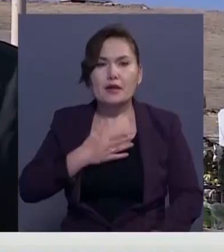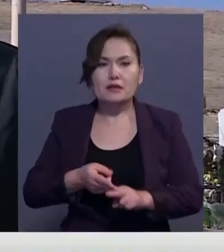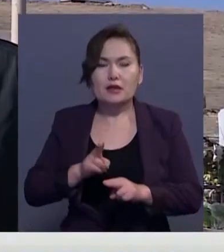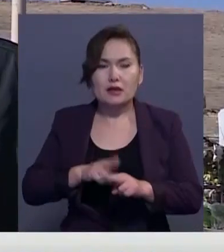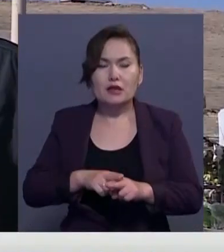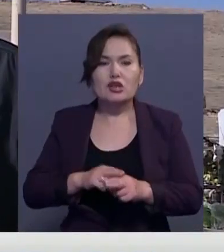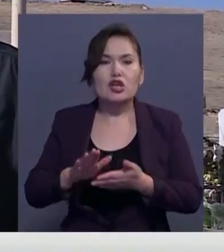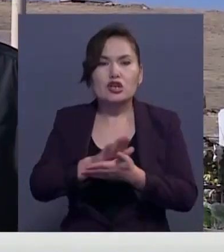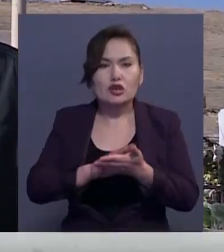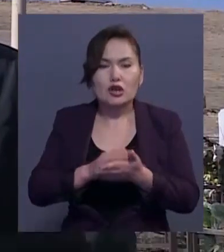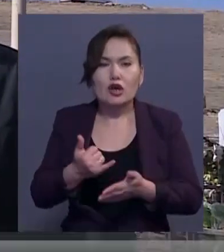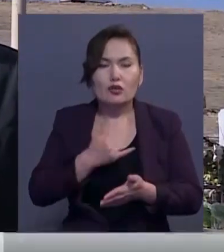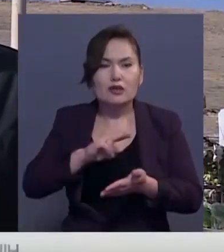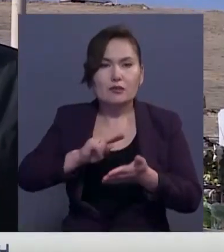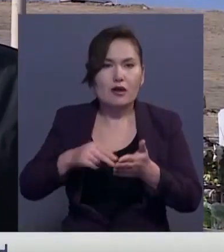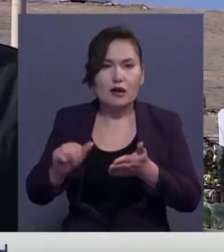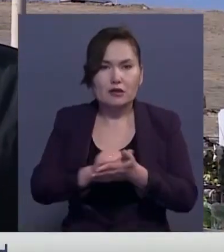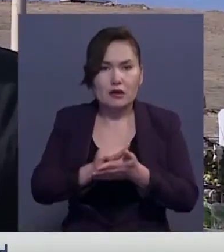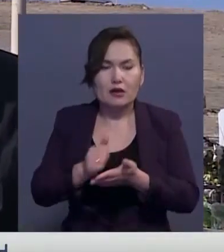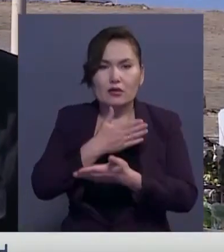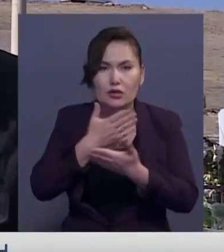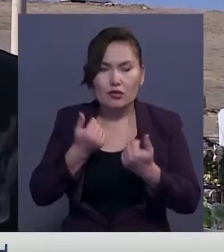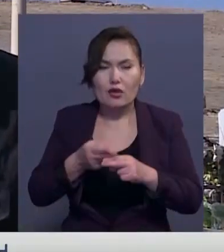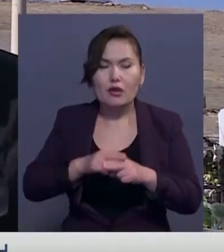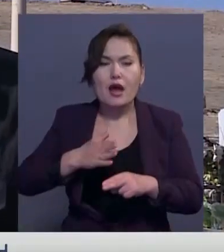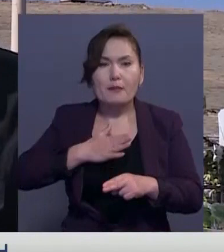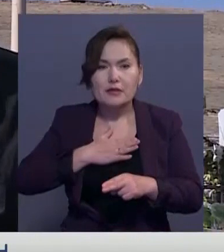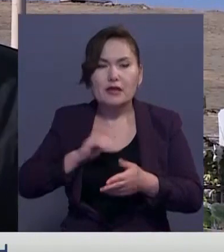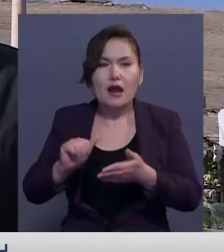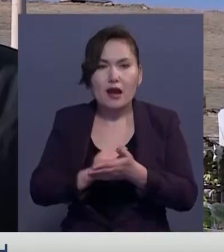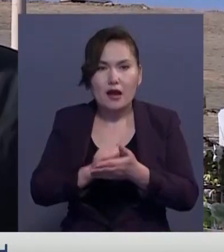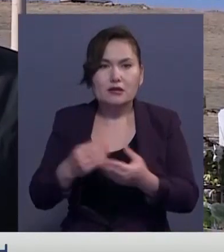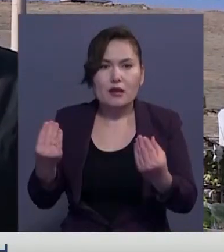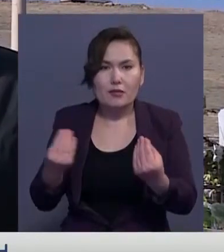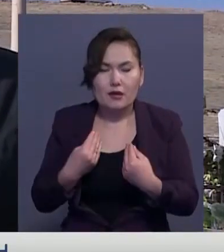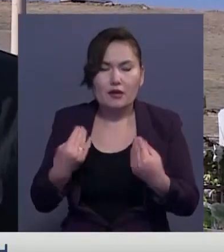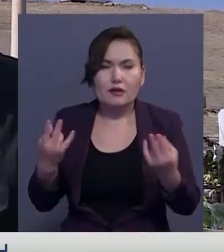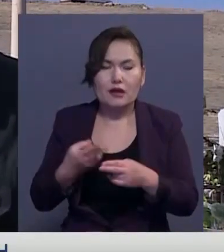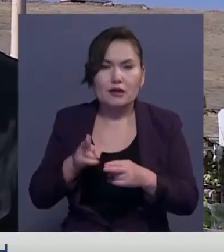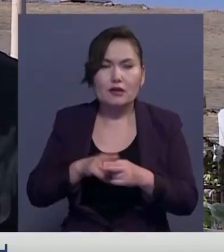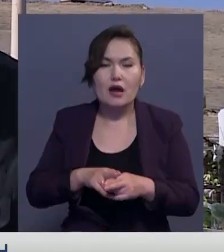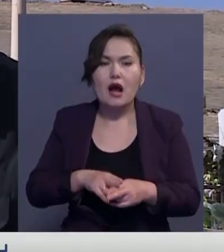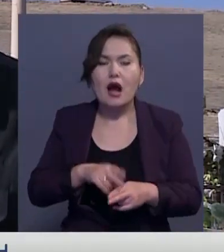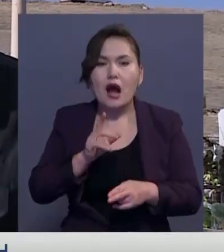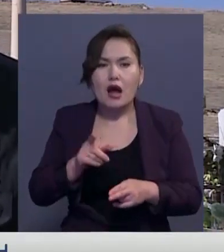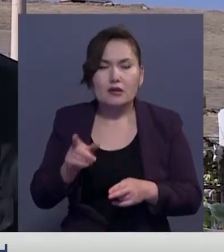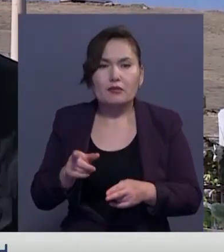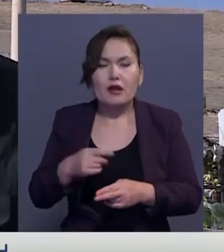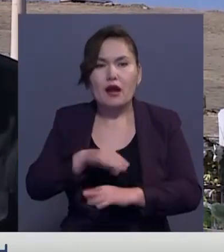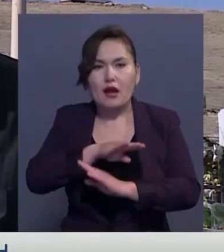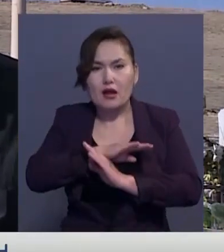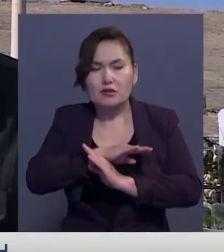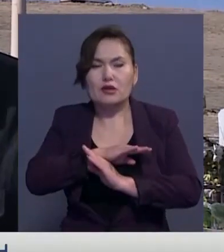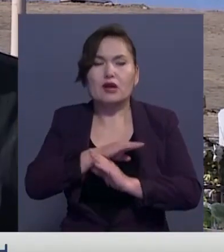қолымызда ешқандай қағаз жоқ, бізге берген жоқ. Мен сұрадым, бізге қағаз беріңіздер. Адам қайтыс болған кезде біз жоқ, жер